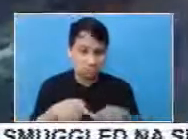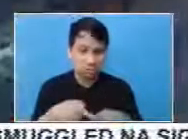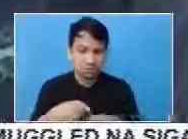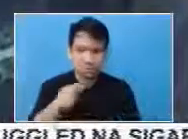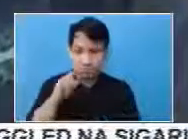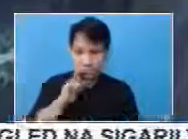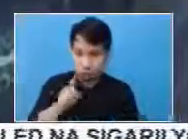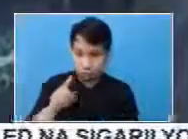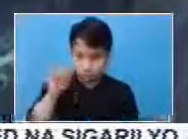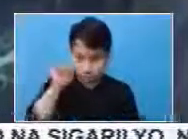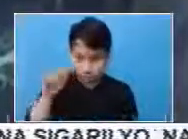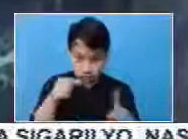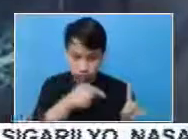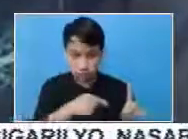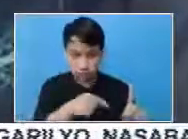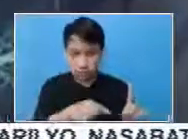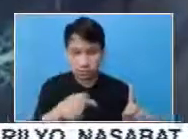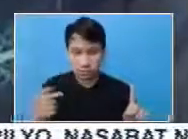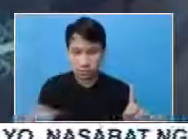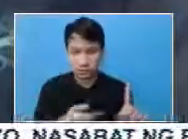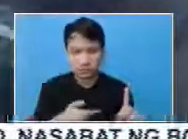Magandang umaga, ma'am. Sa ngalan po ng aming